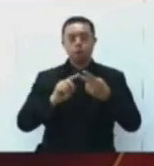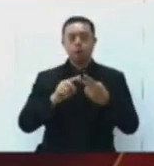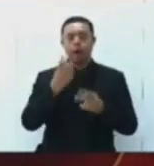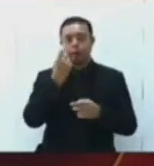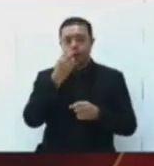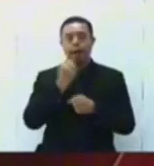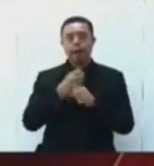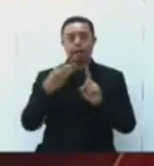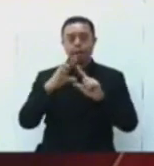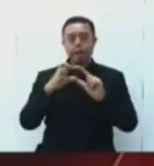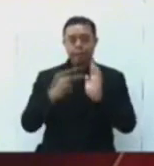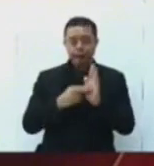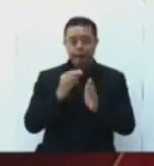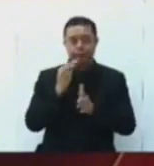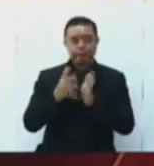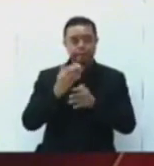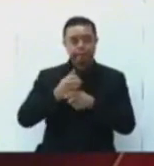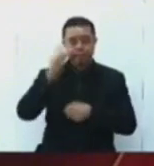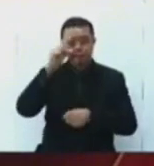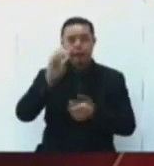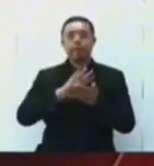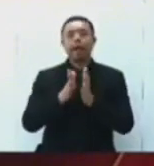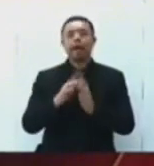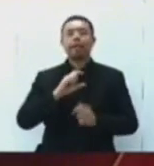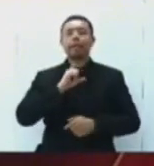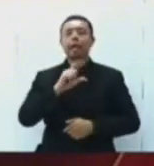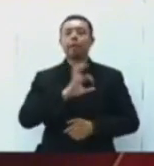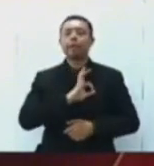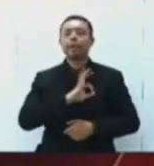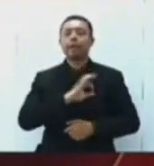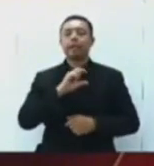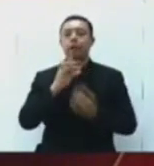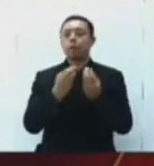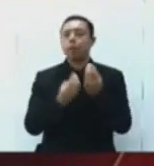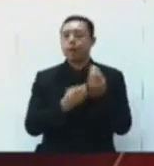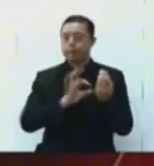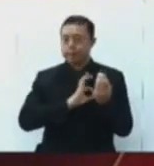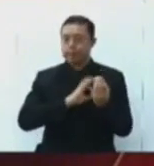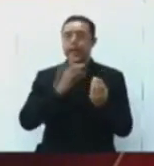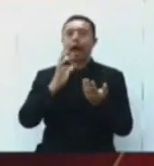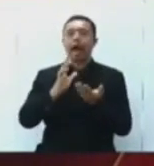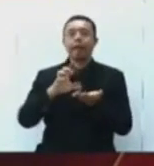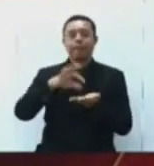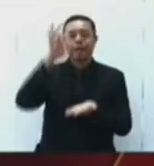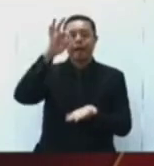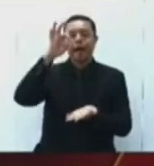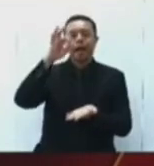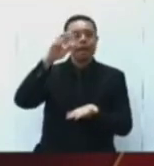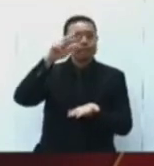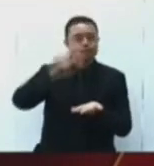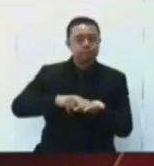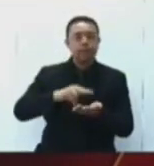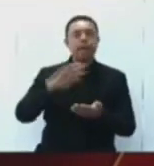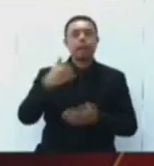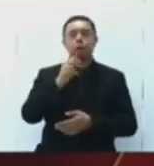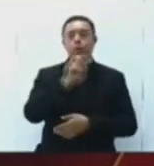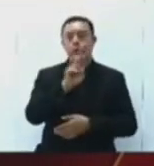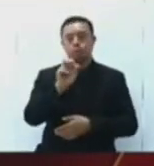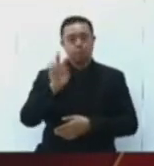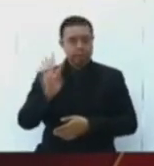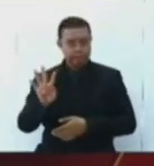Bapak gibranaka bumieraka sebagai Pasangan calon presiden dan wakil presiden terpilih periode